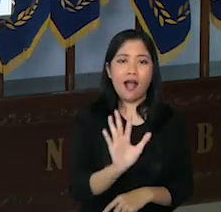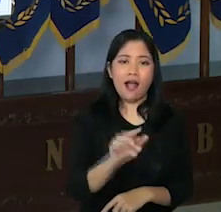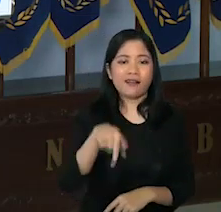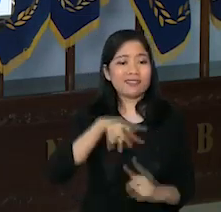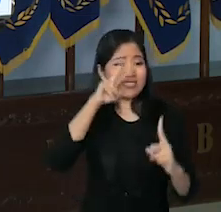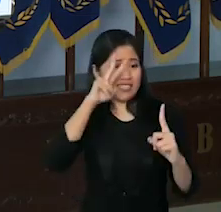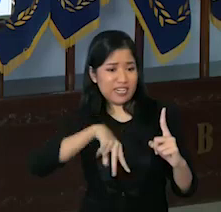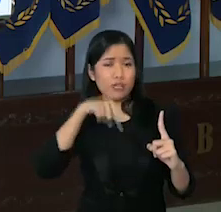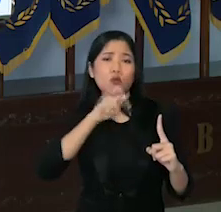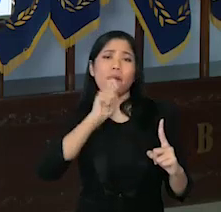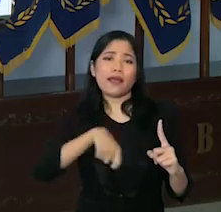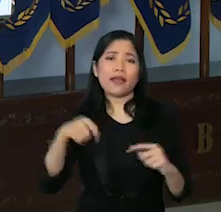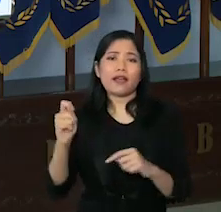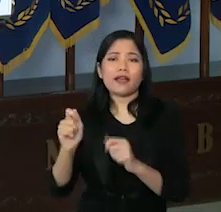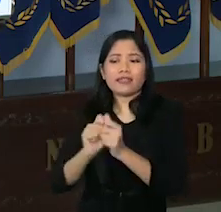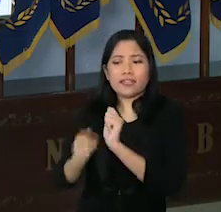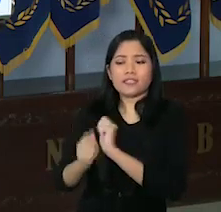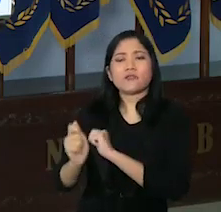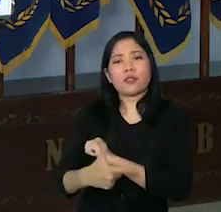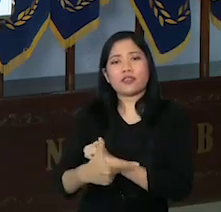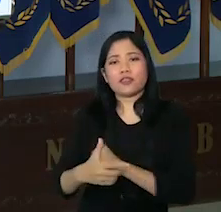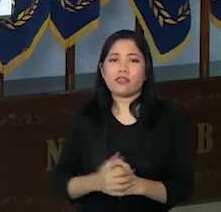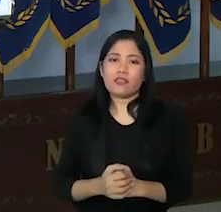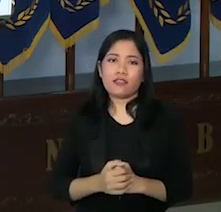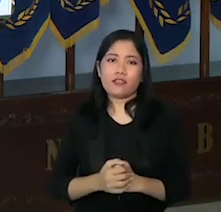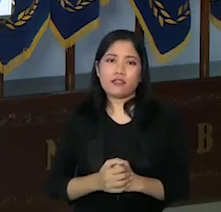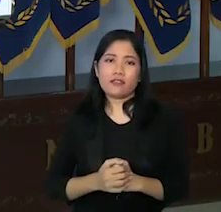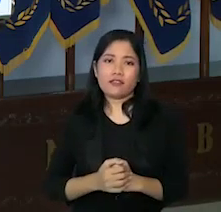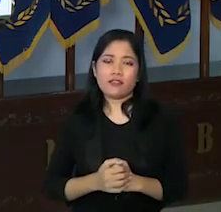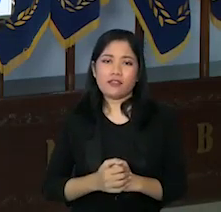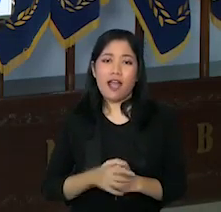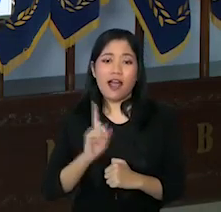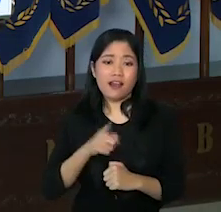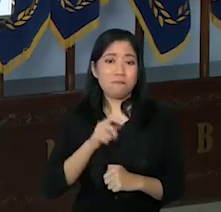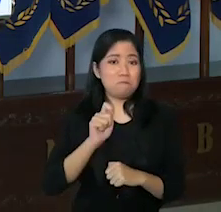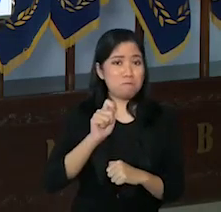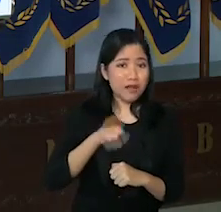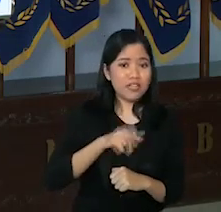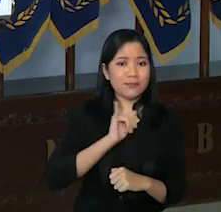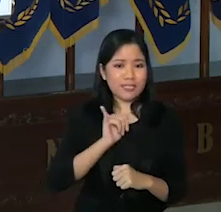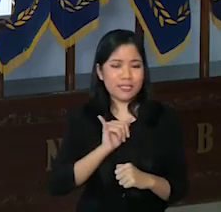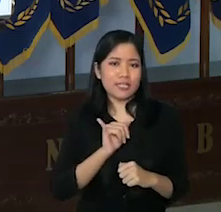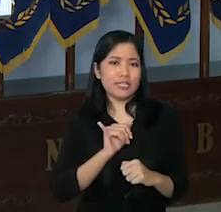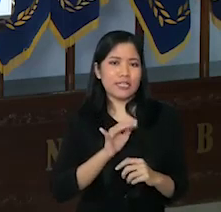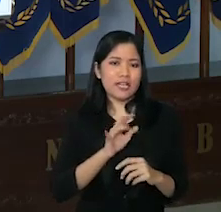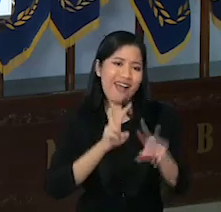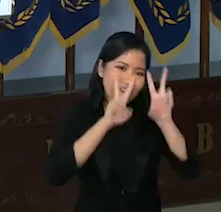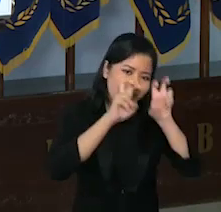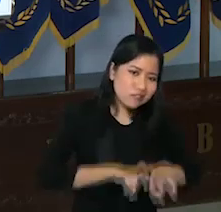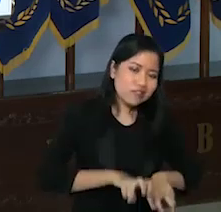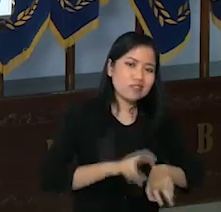dengan rapid test di samping juga melalui tracing dan analisis resiko